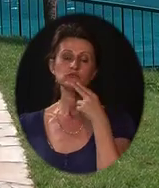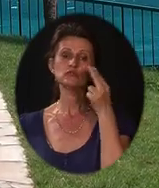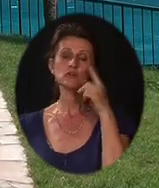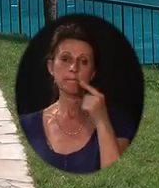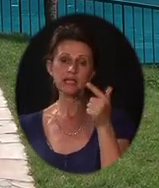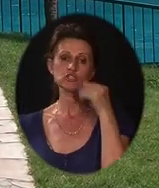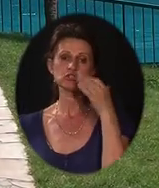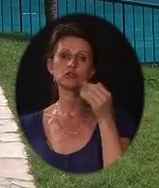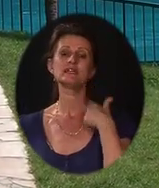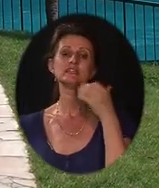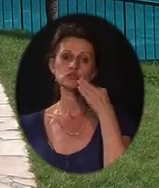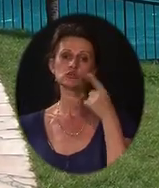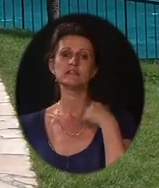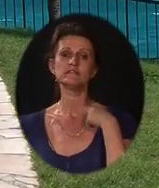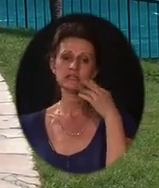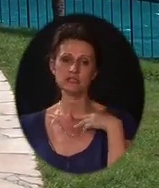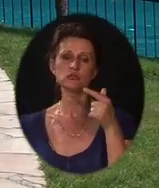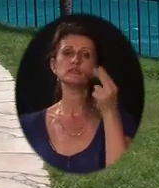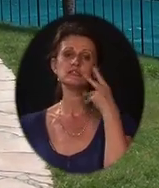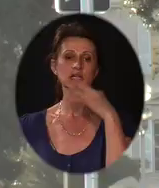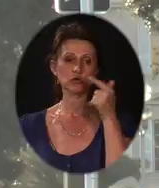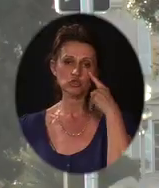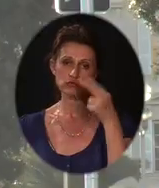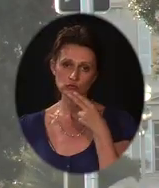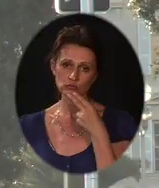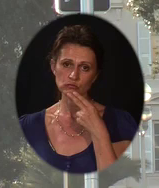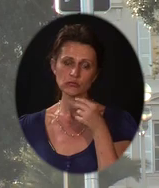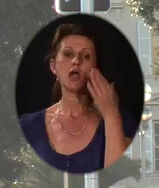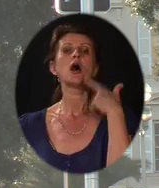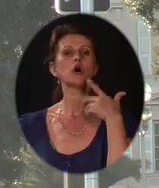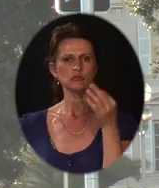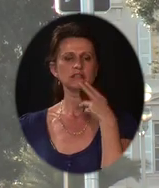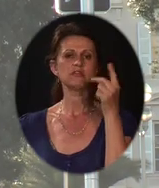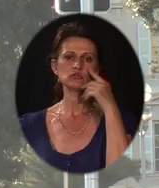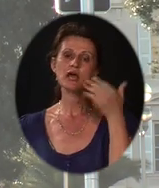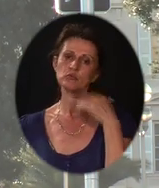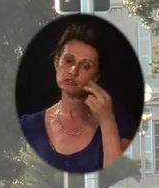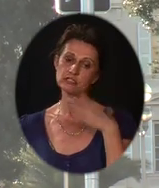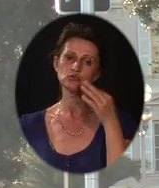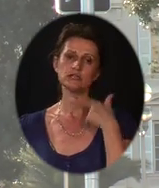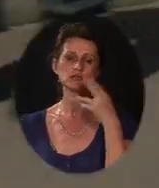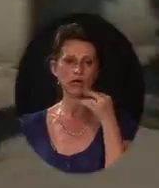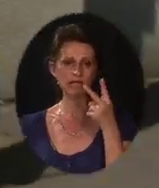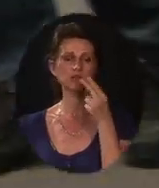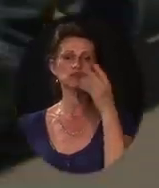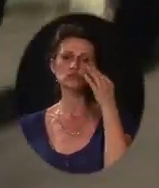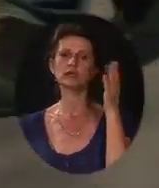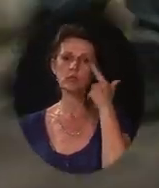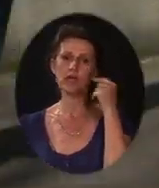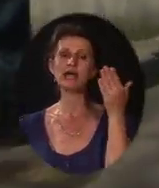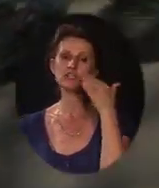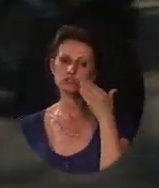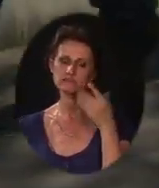empêche d'entendre les sons des véhicules qui s'approchent de vous. En plus, avec de la musique sur les oreilles, vous serez moins